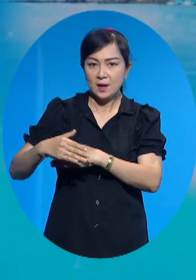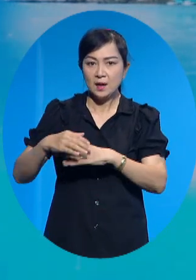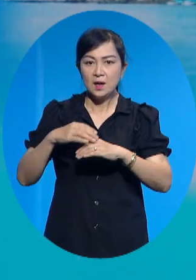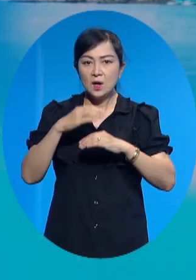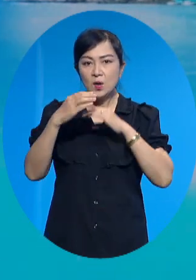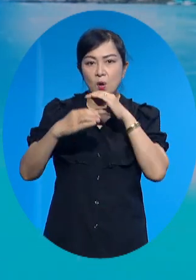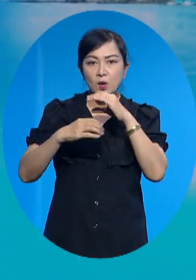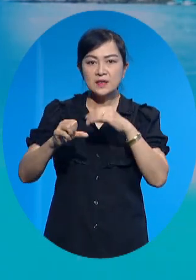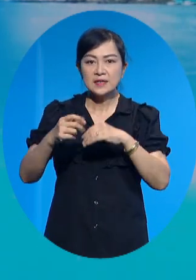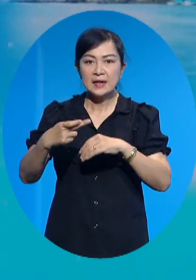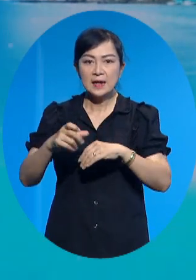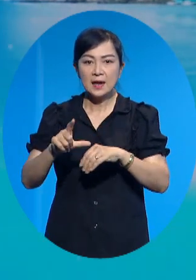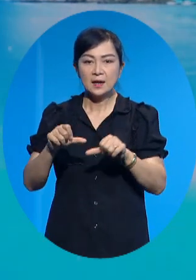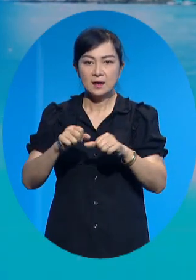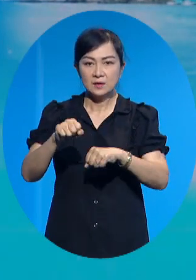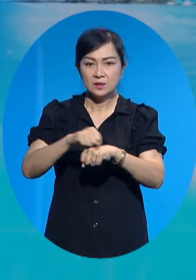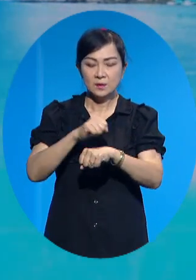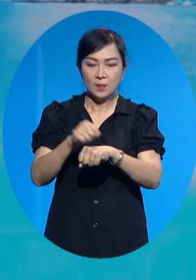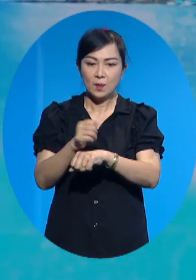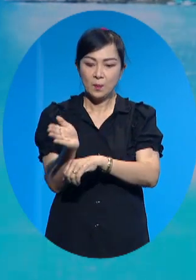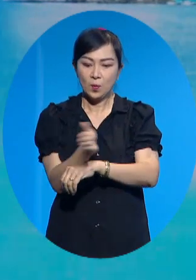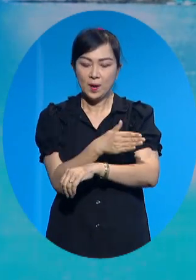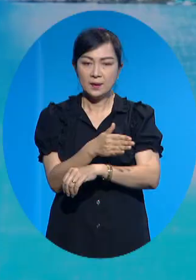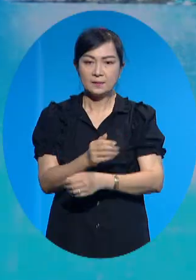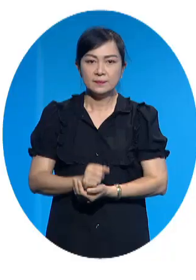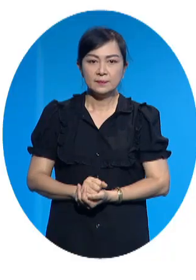An ninh Đối thoại Shangri-La tại Singapore vào hôm qua.